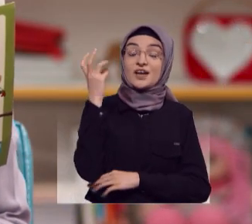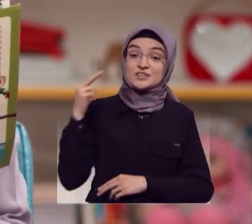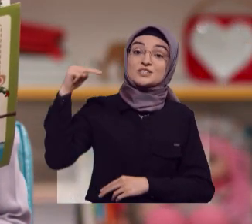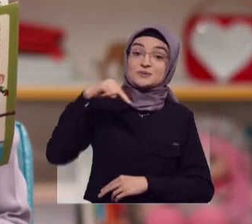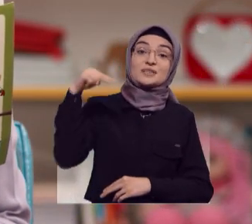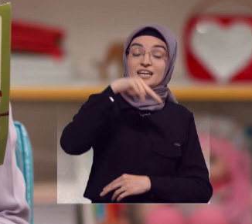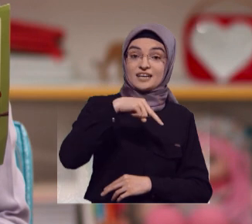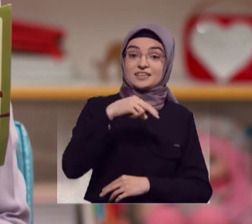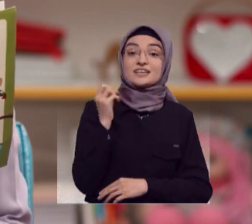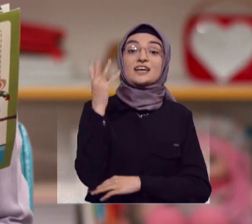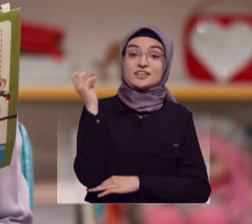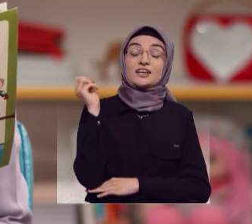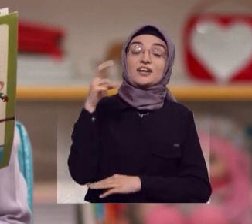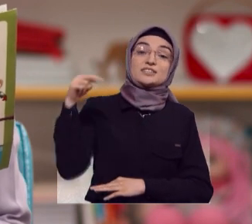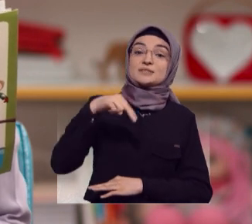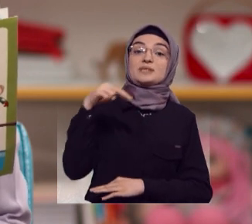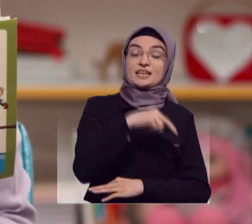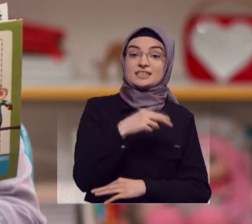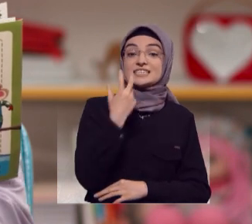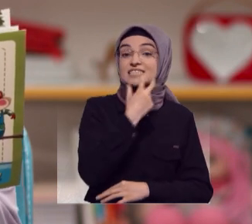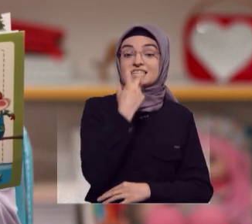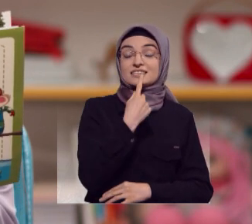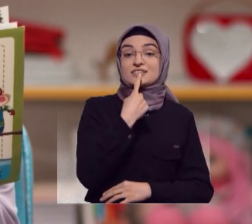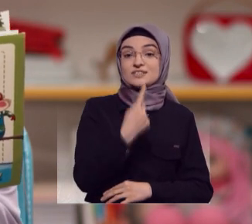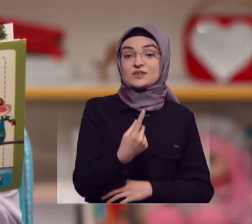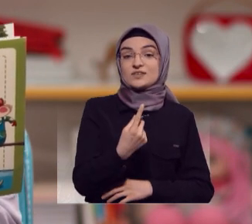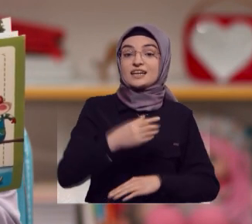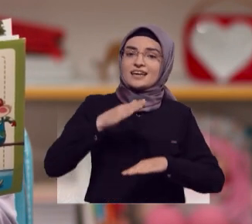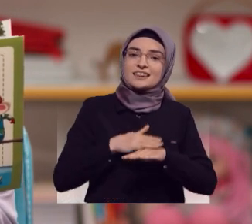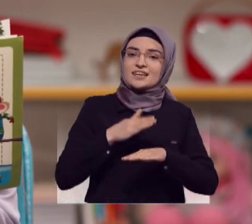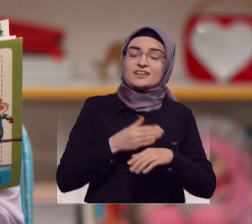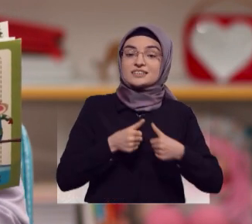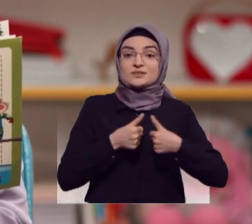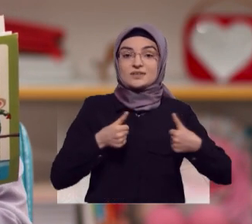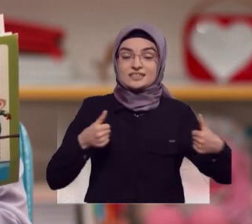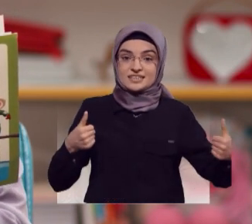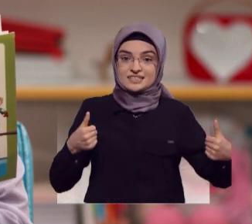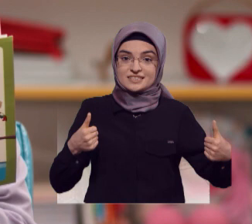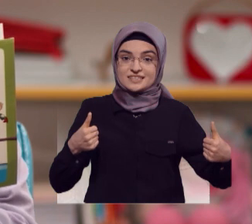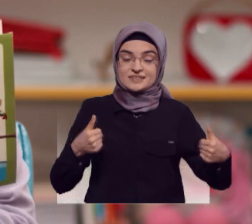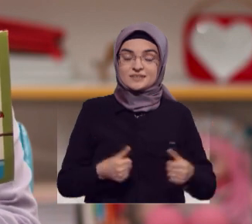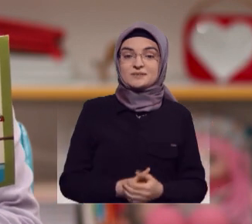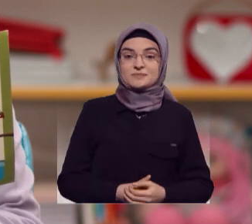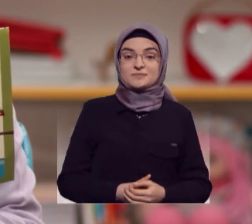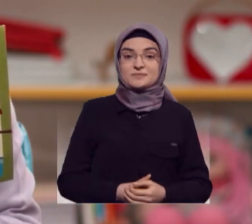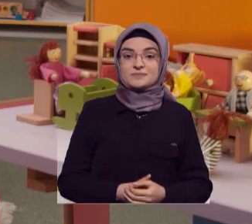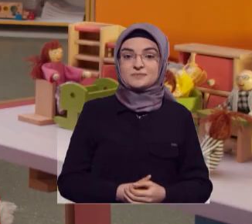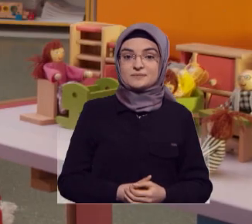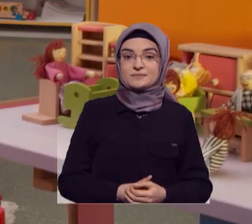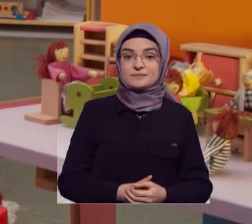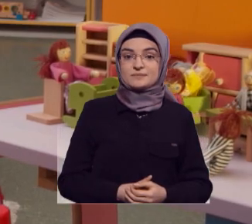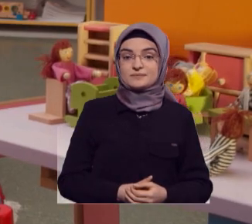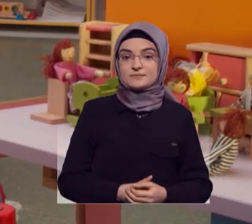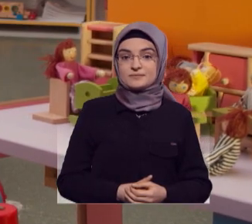dala zıplayarak, hop hop şarkı söyleyerek yavaşça uzaklaştılar hep birlikte.